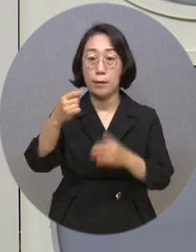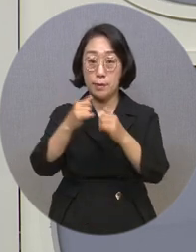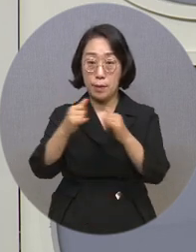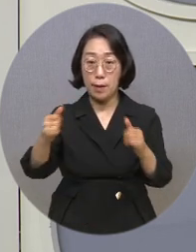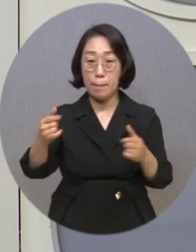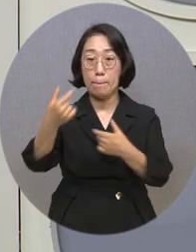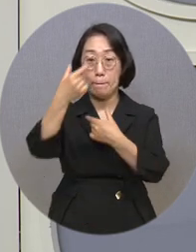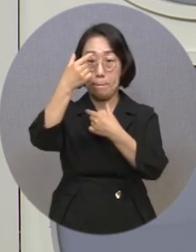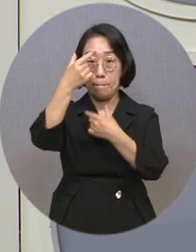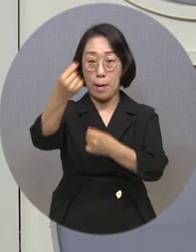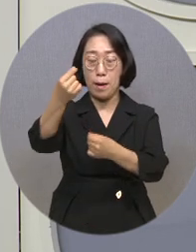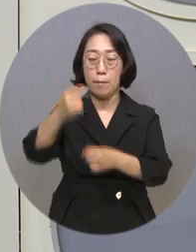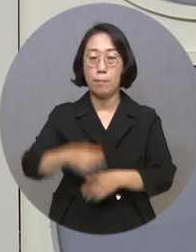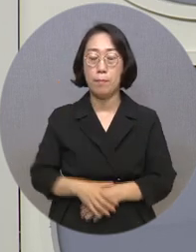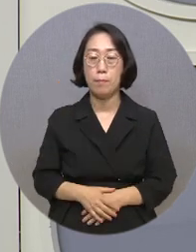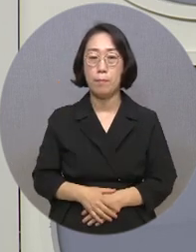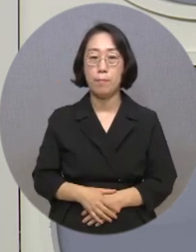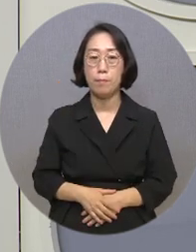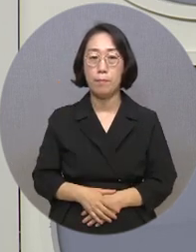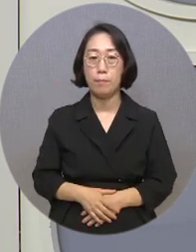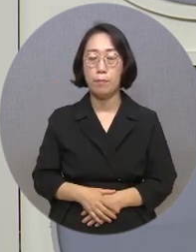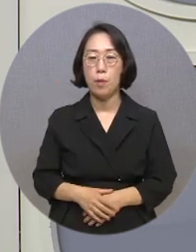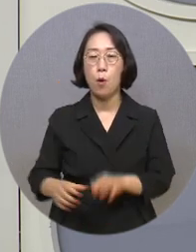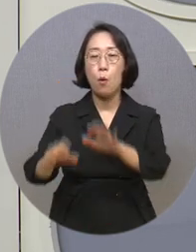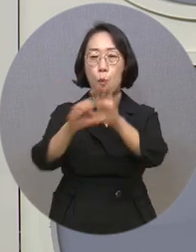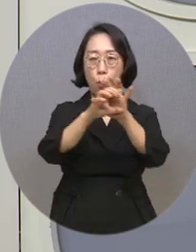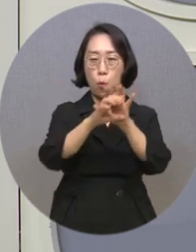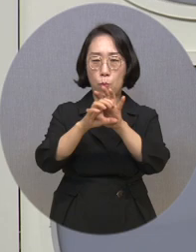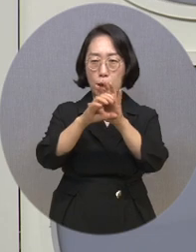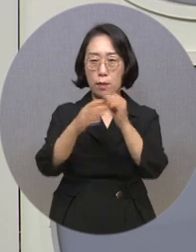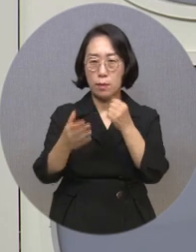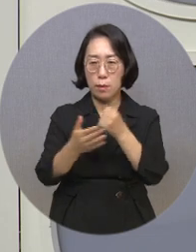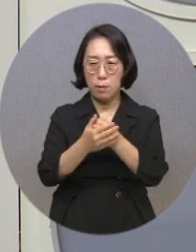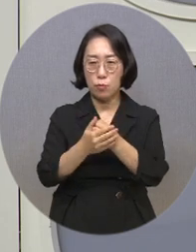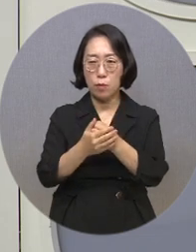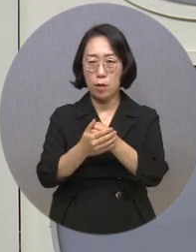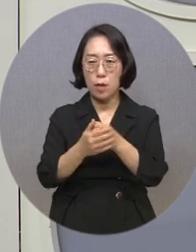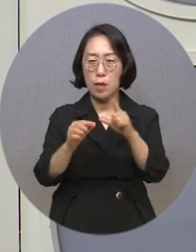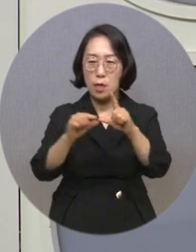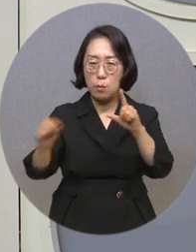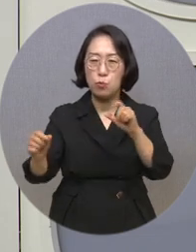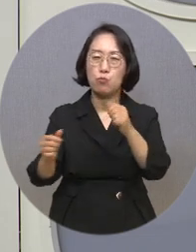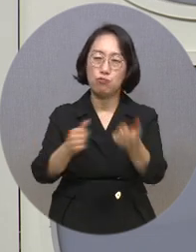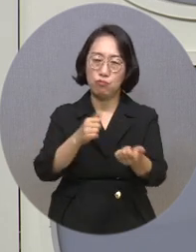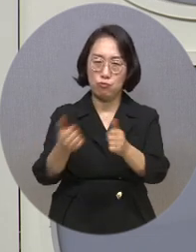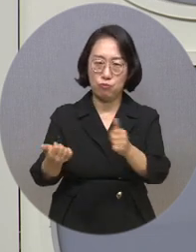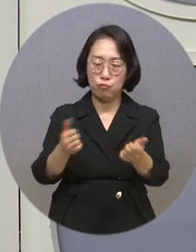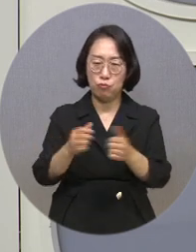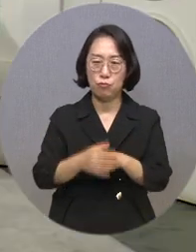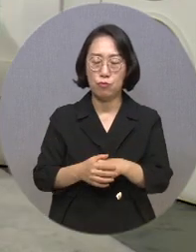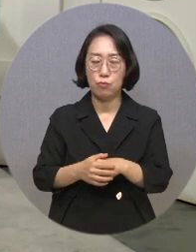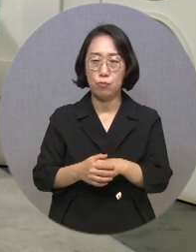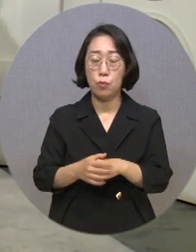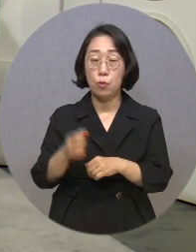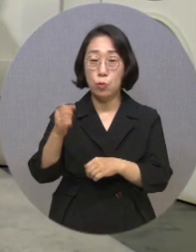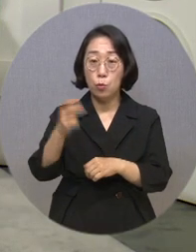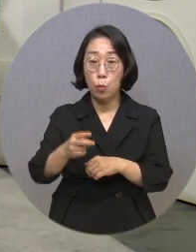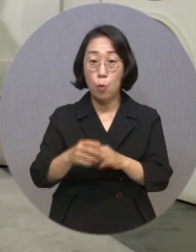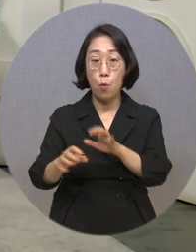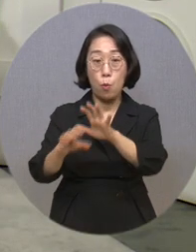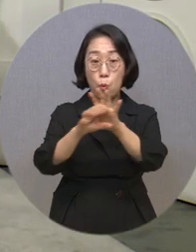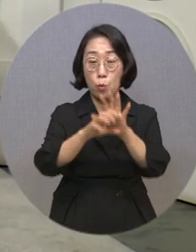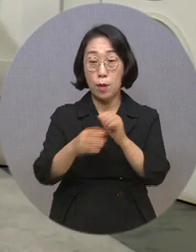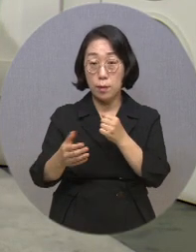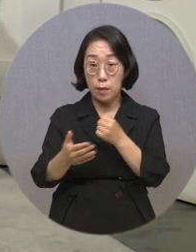아. 100명 정원에 이제 코로나 때문에 이번에 많이 돌아가셨어요. 그리고 네. 또 돌아가시면서 코로나